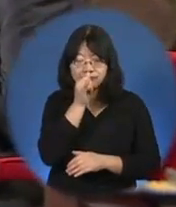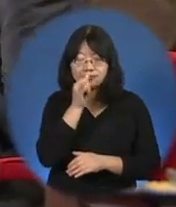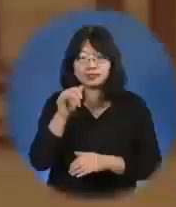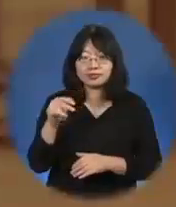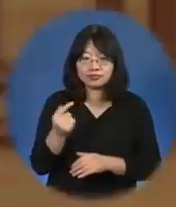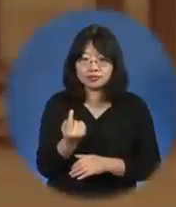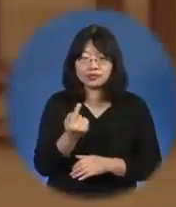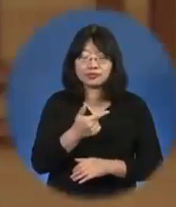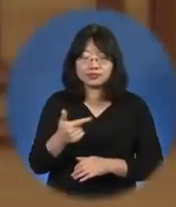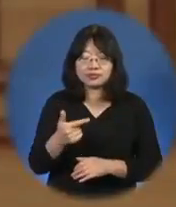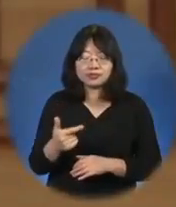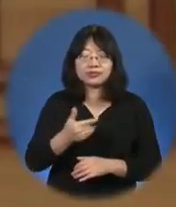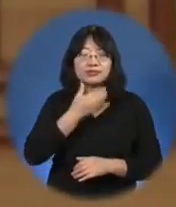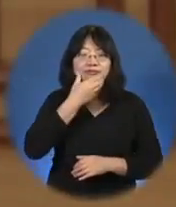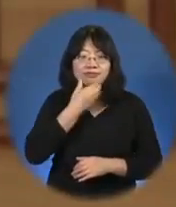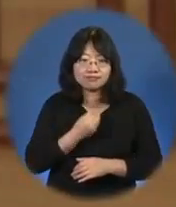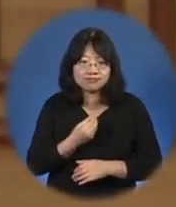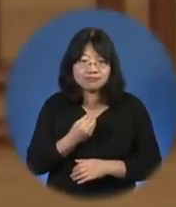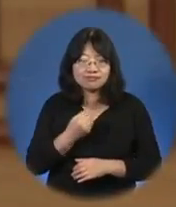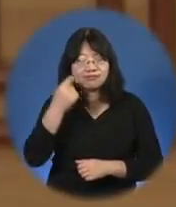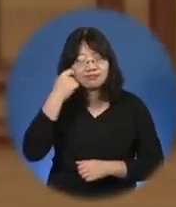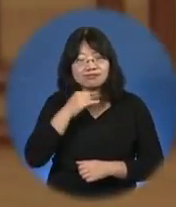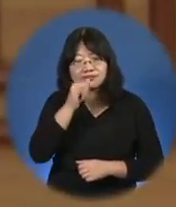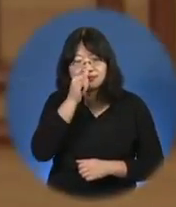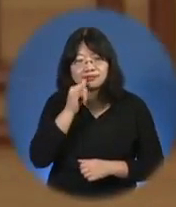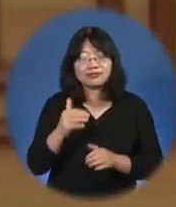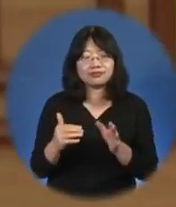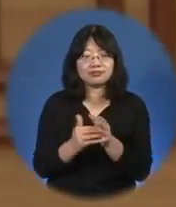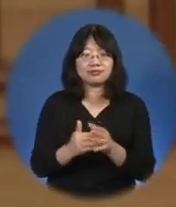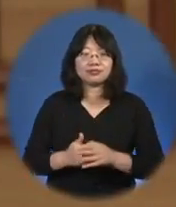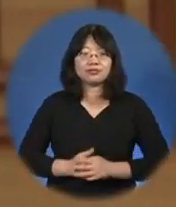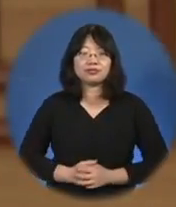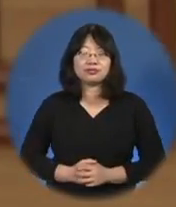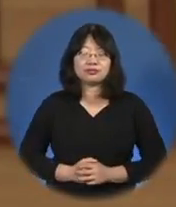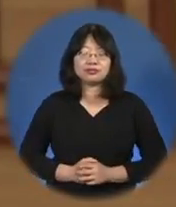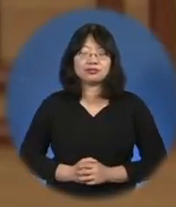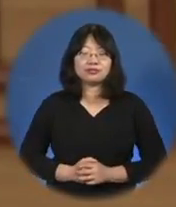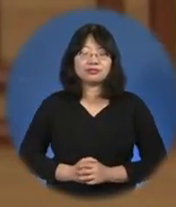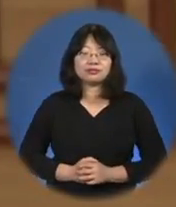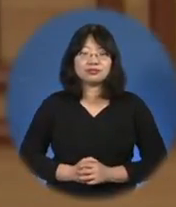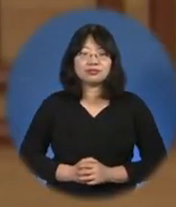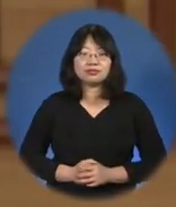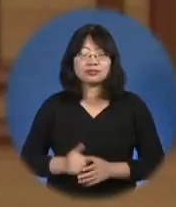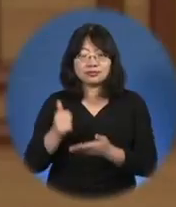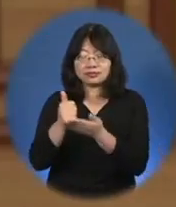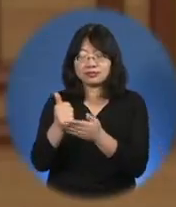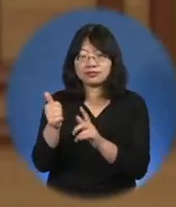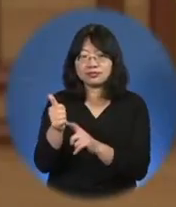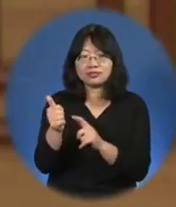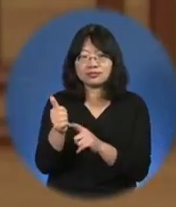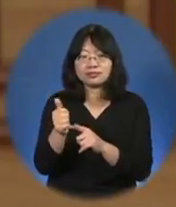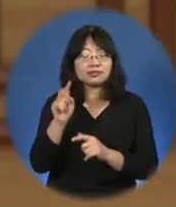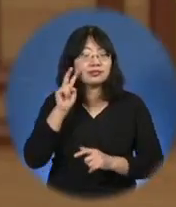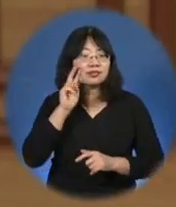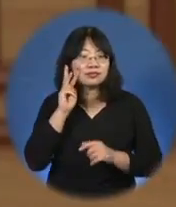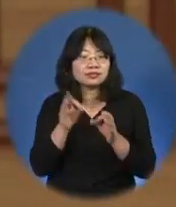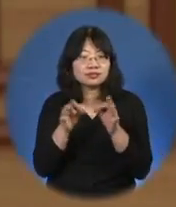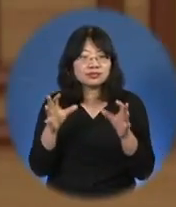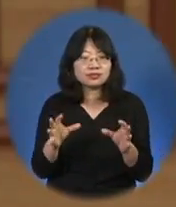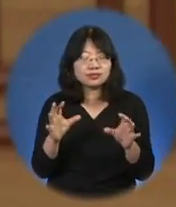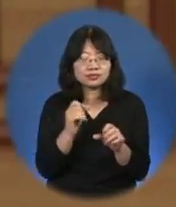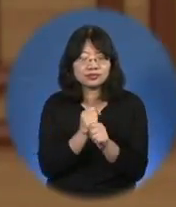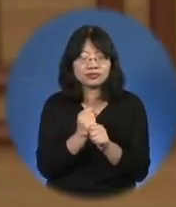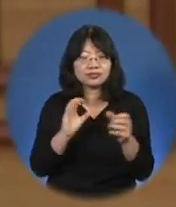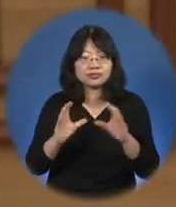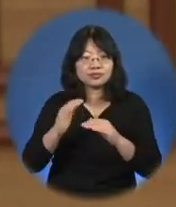것만으로도 굉장히 행복감을 느끼게 하는 예. 예, 그런 시간을 거쳤습니다. 그래서 그분들이 2박 3일